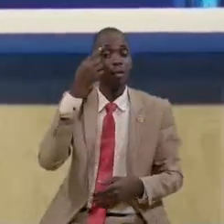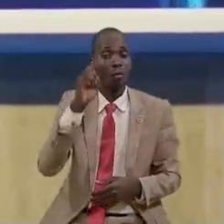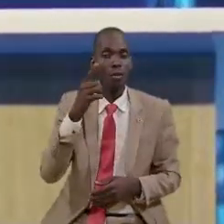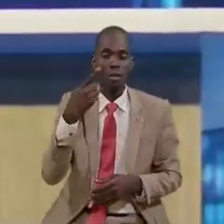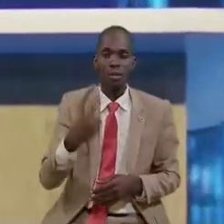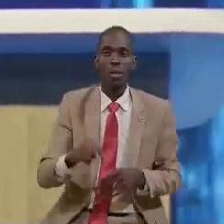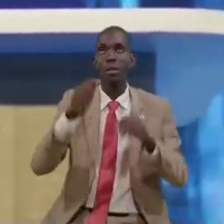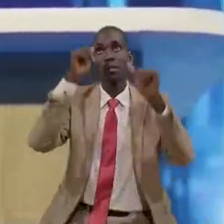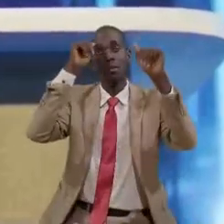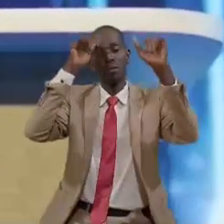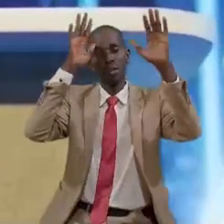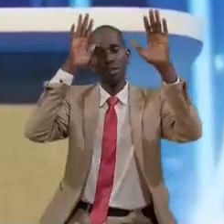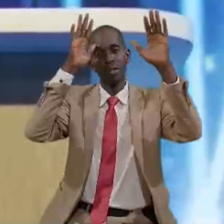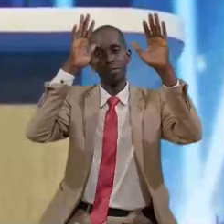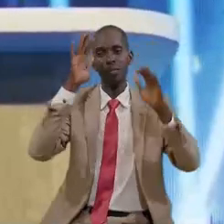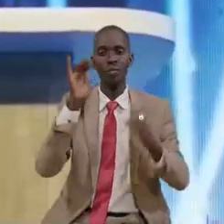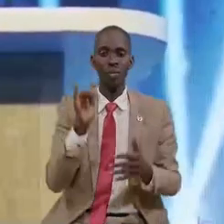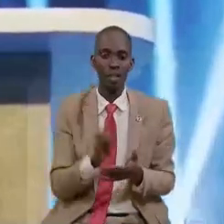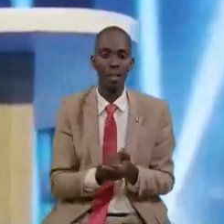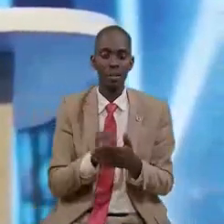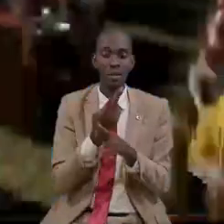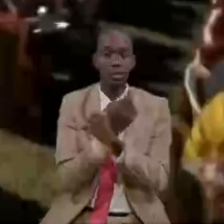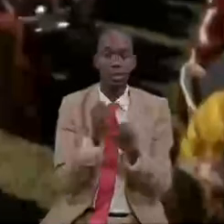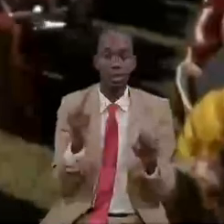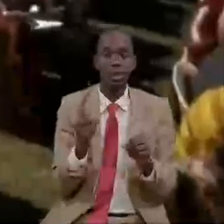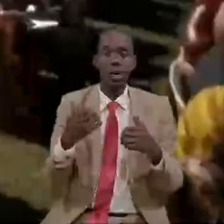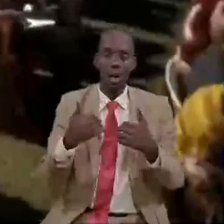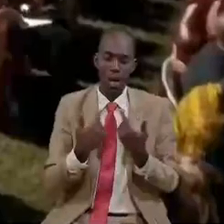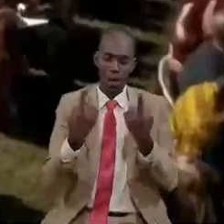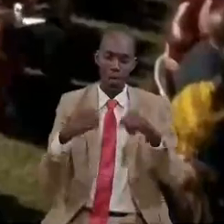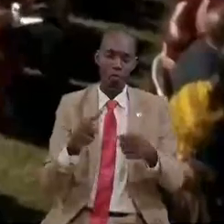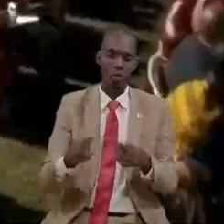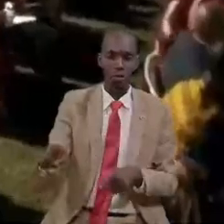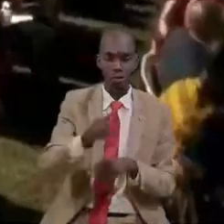Père. Cette rédemption est venue à vous maintenant.